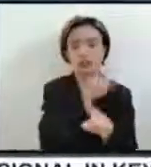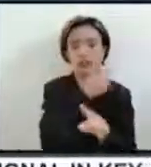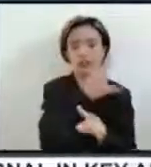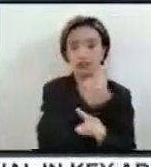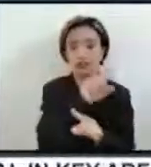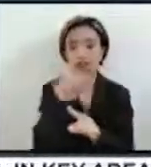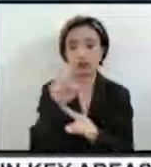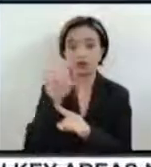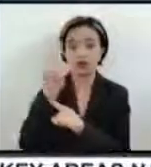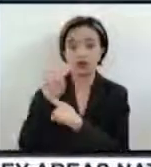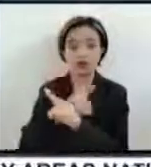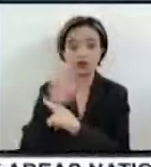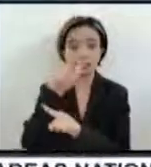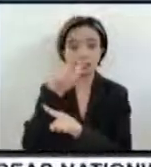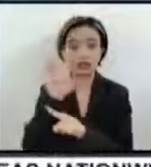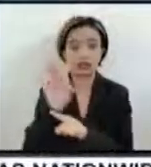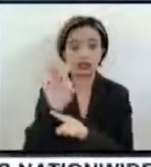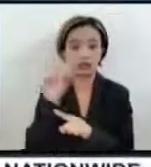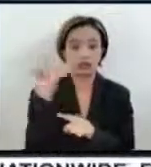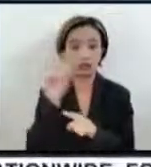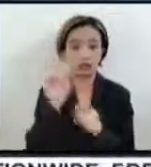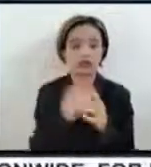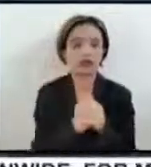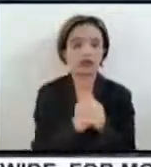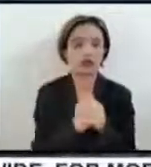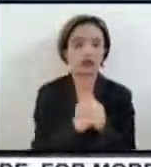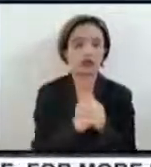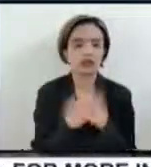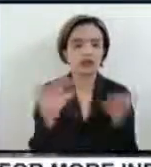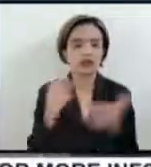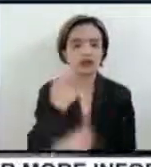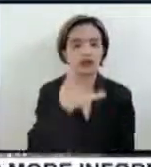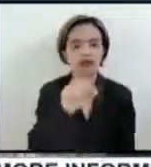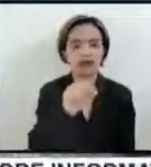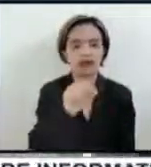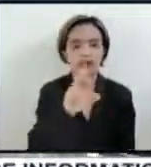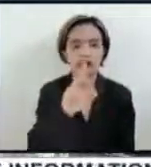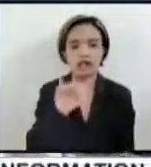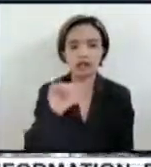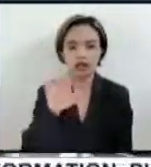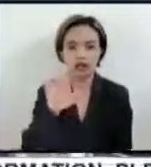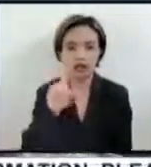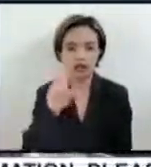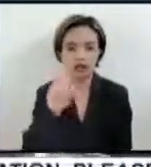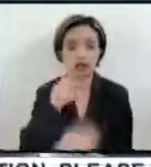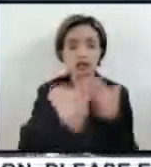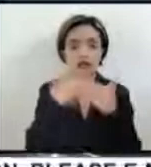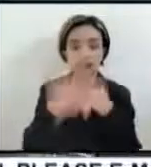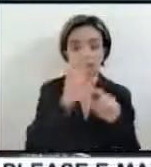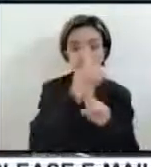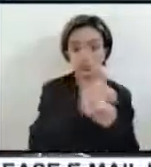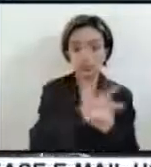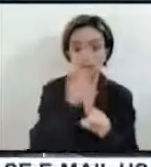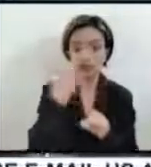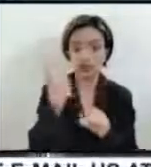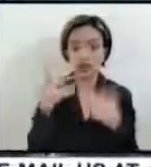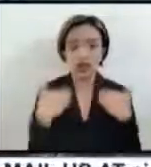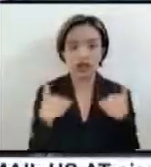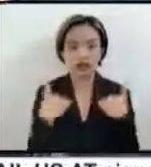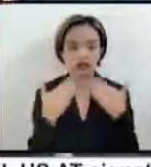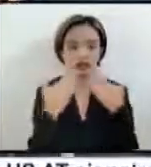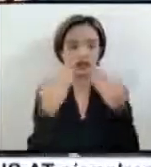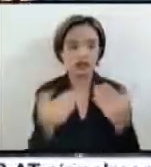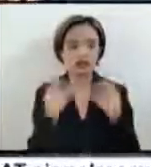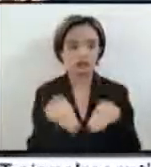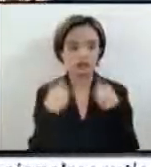papasa replica Estardante sa Carriedo at sa December 30 naman magkakaroon ng Thanksgiving. At ngayon,